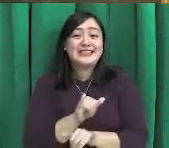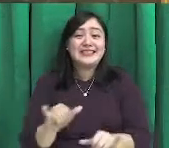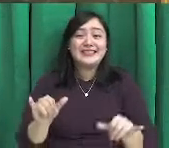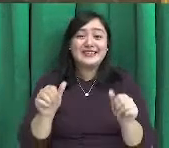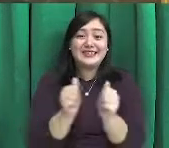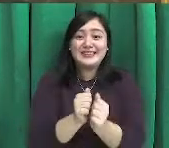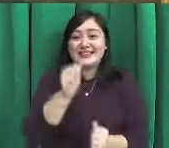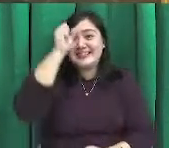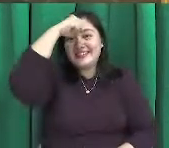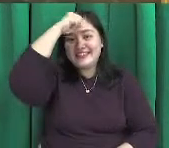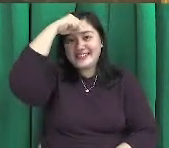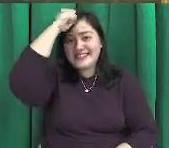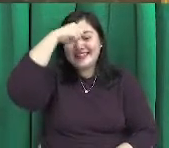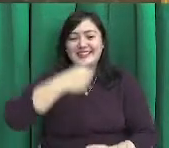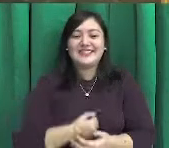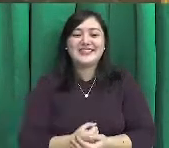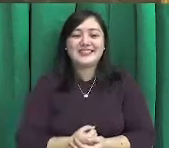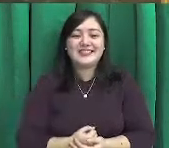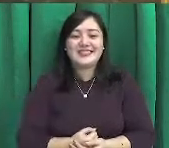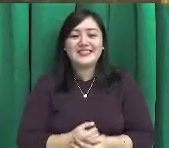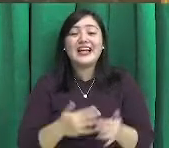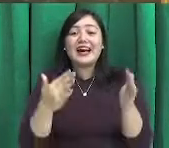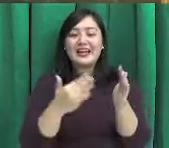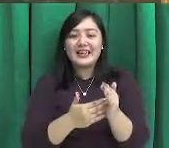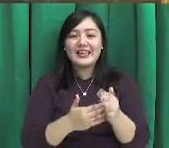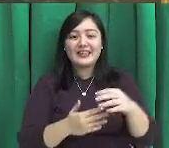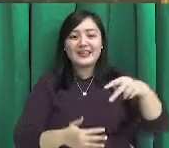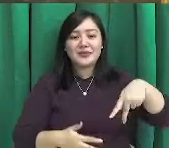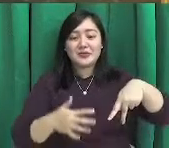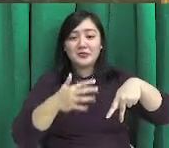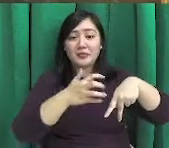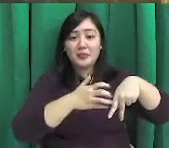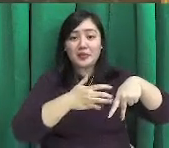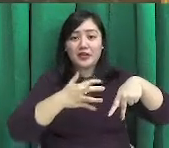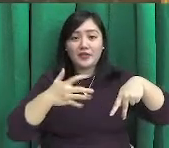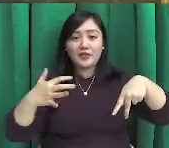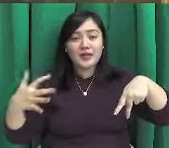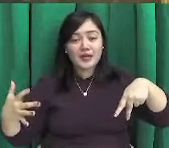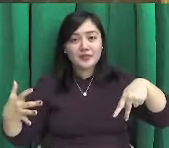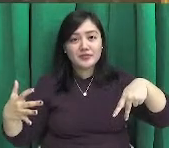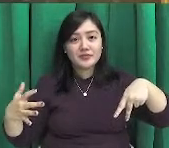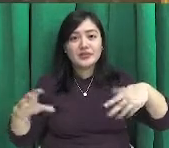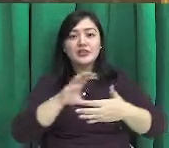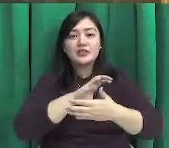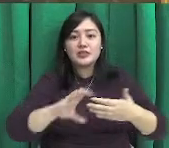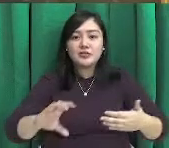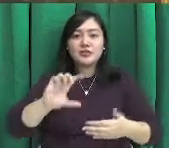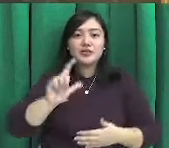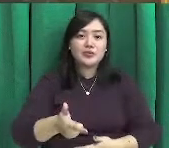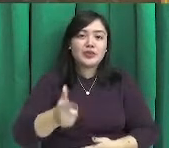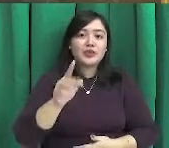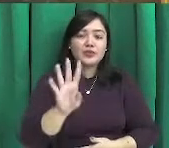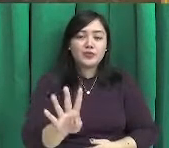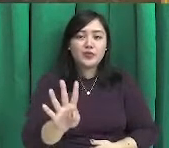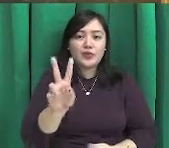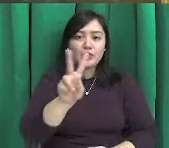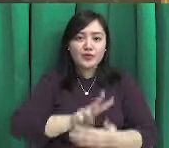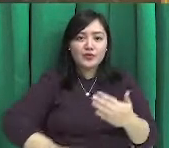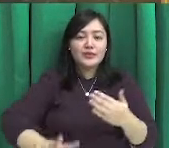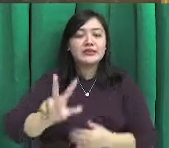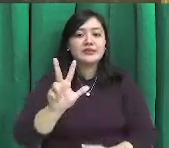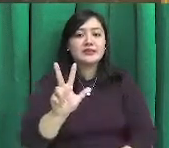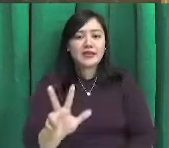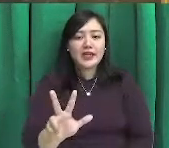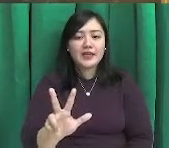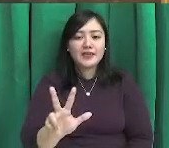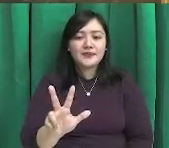yung Solomon. Pero sabi dito sa Biblia, mga kapatid, sabi sa chapter 24, verse number 3,